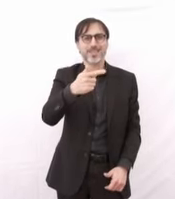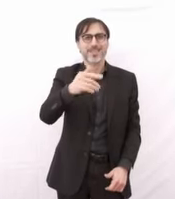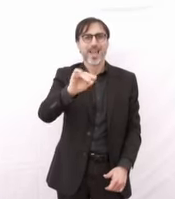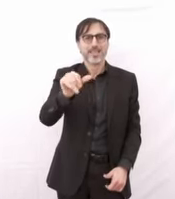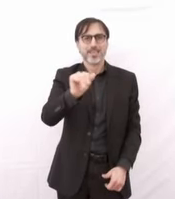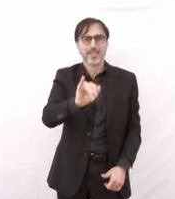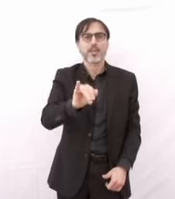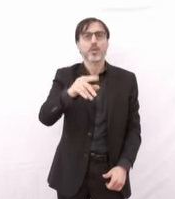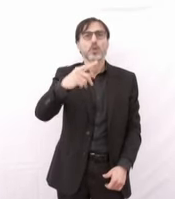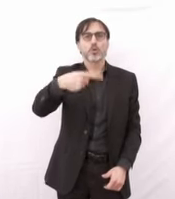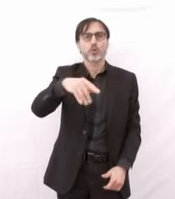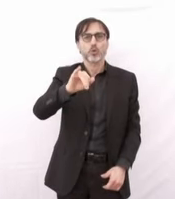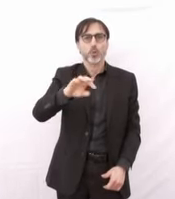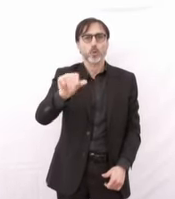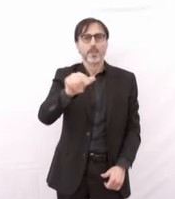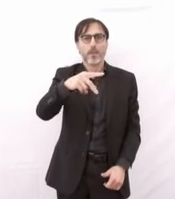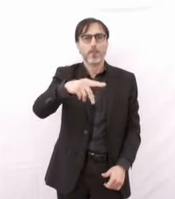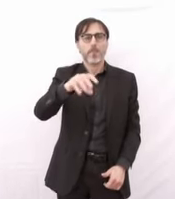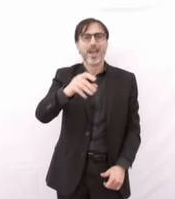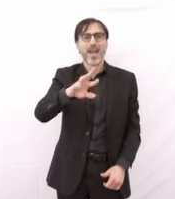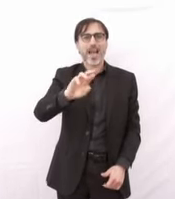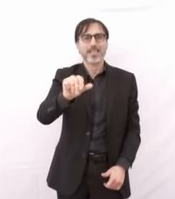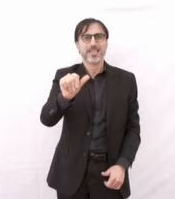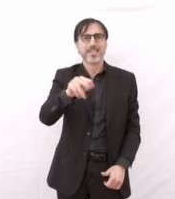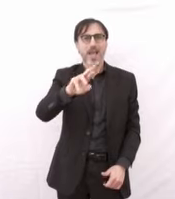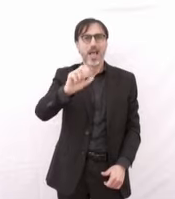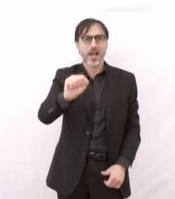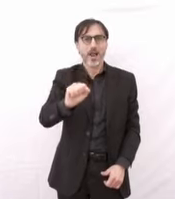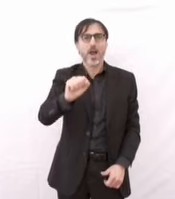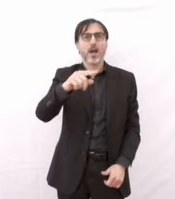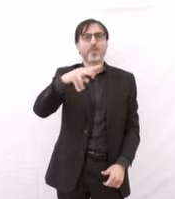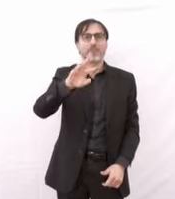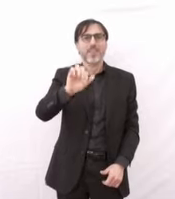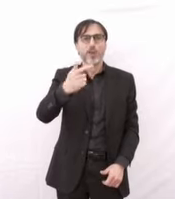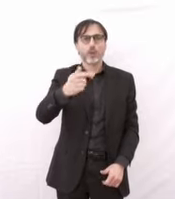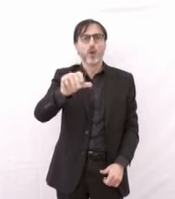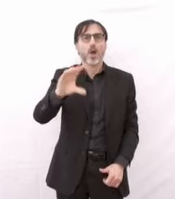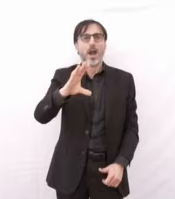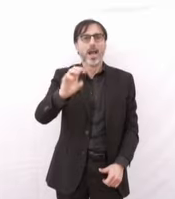Giuseppe Cassarà, Vito Cassarà,